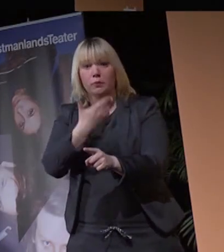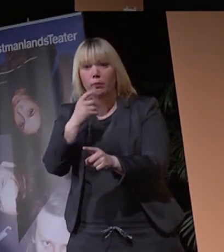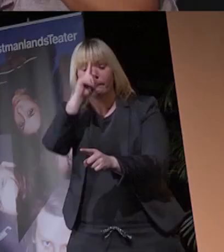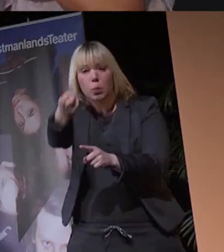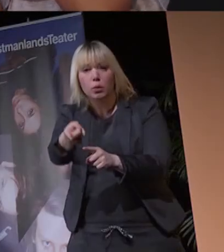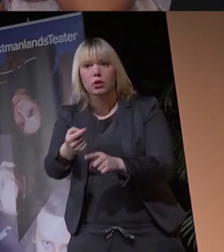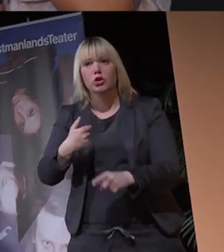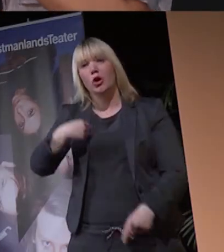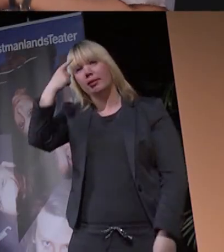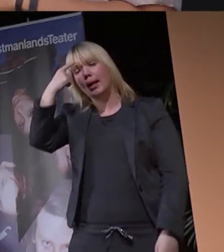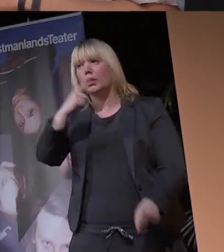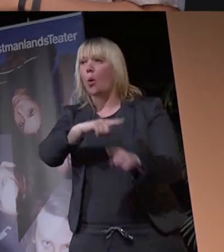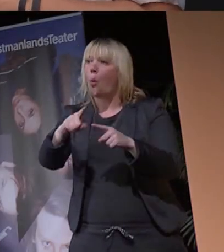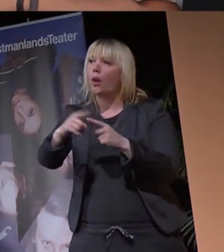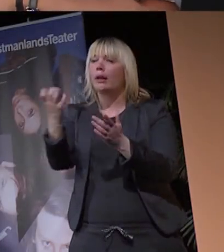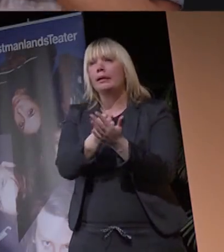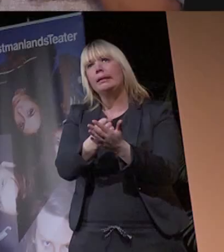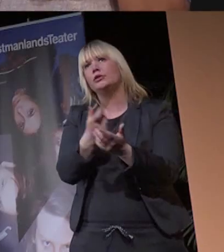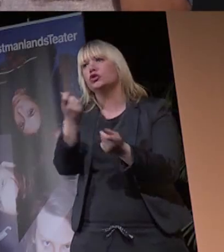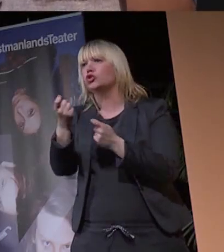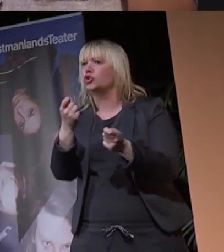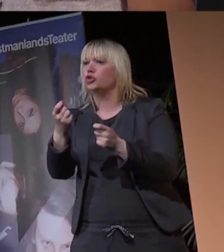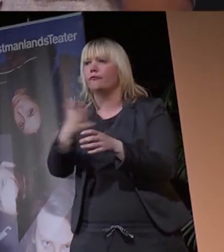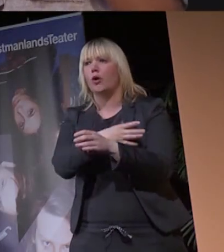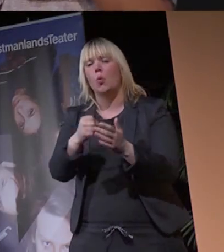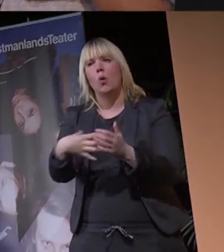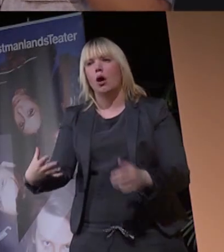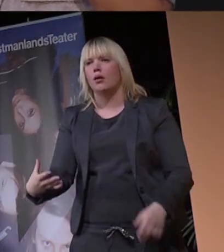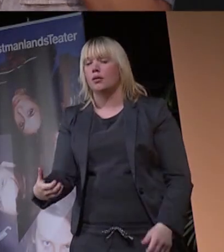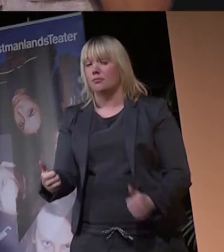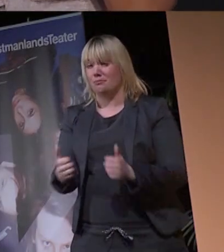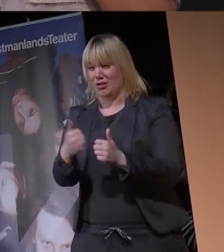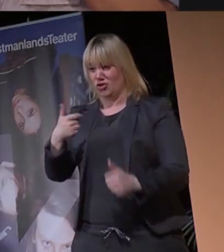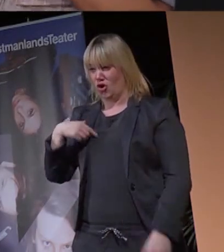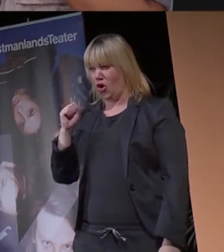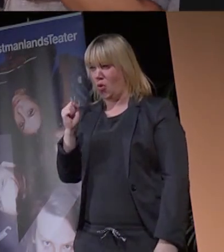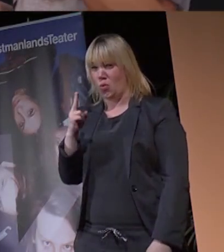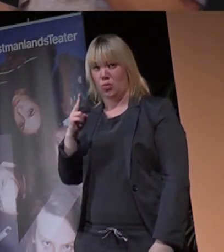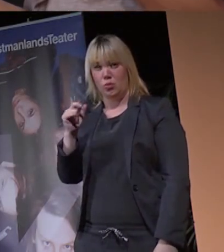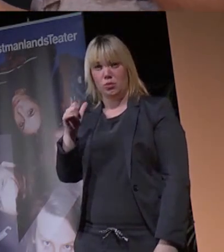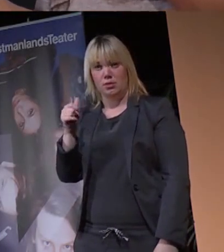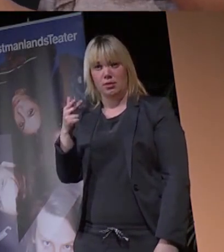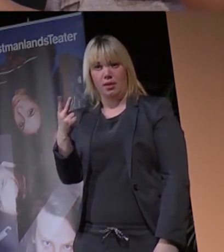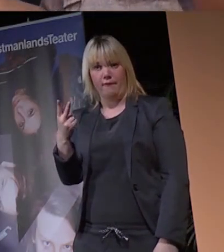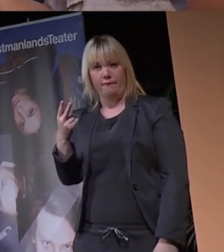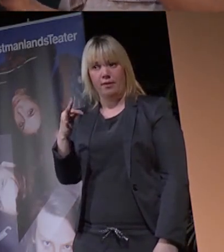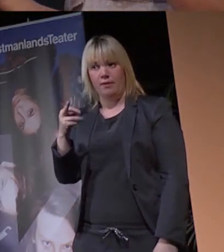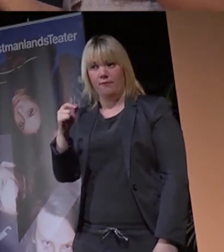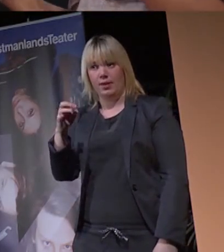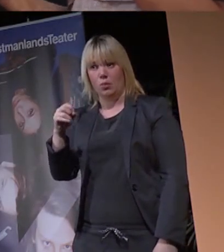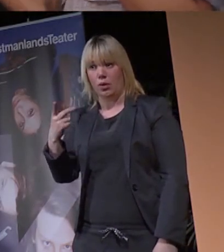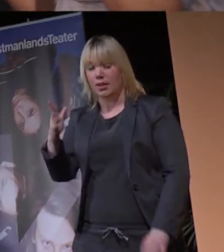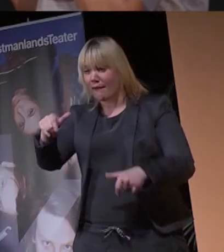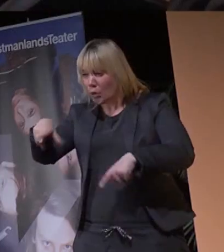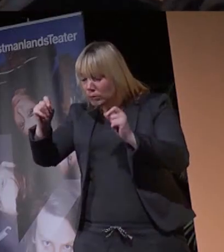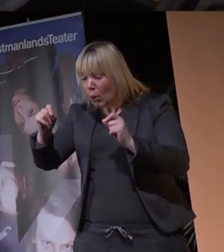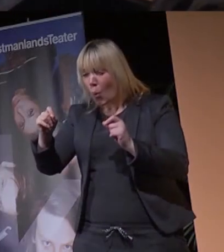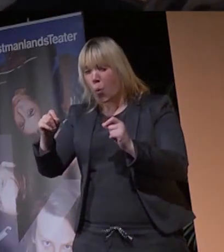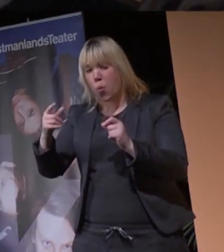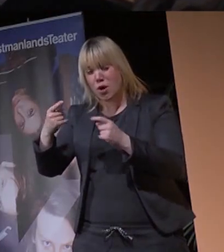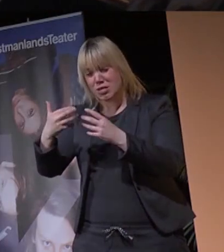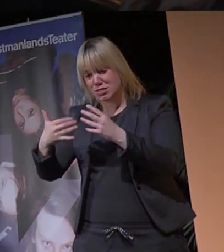Det var olika partier som hade det innan och så. Men när jag och Gustav Fridolin nu har suttit och bara sett att oj, vad här finns att göra. Då har vi ju